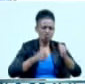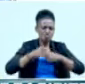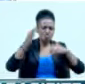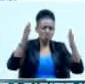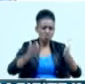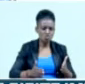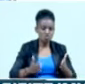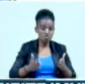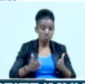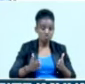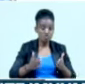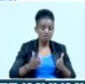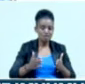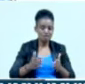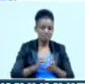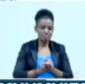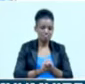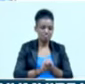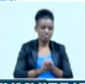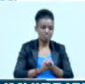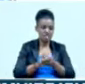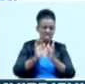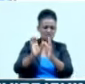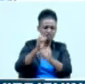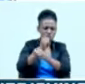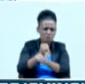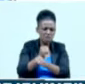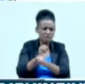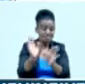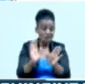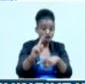muntu wemerewe kuba yareka kwirinda,